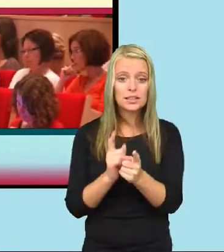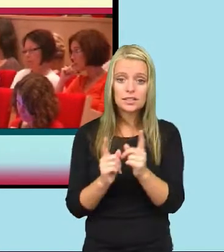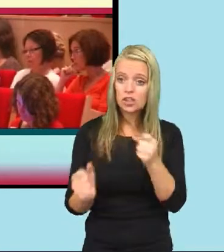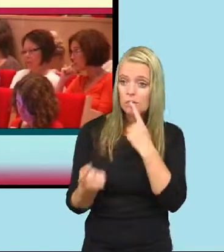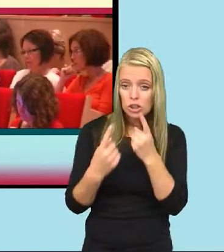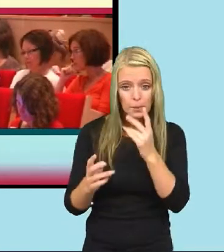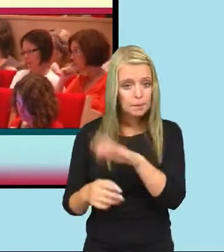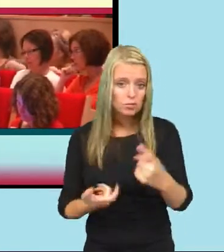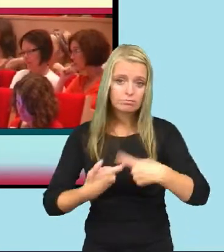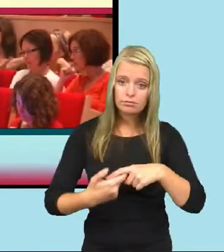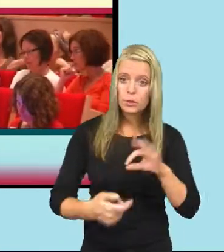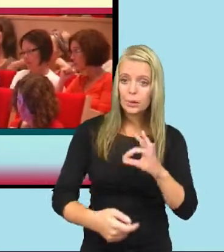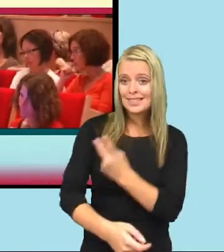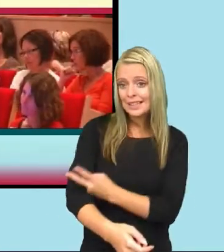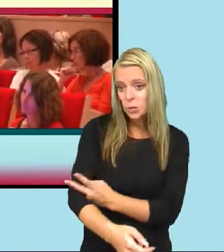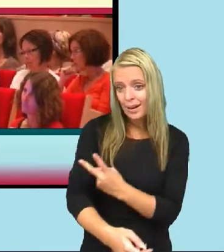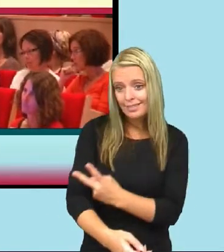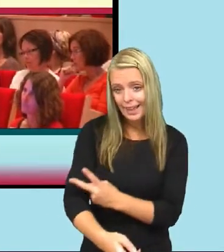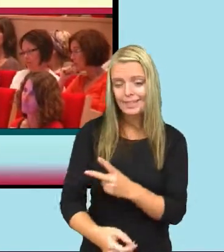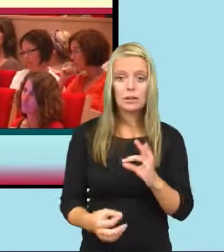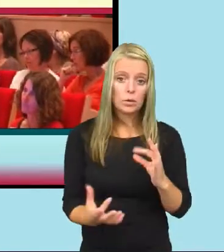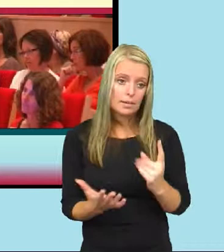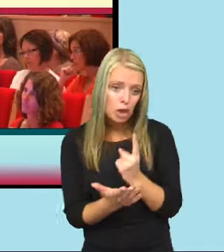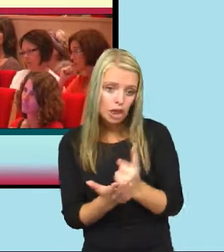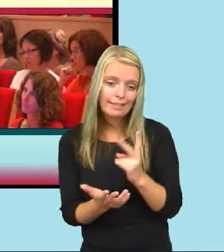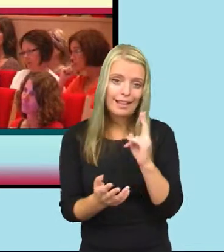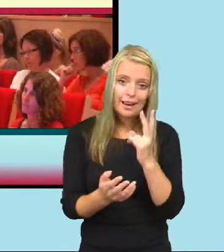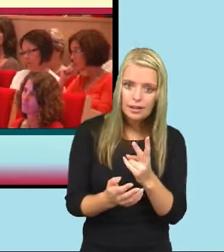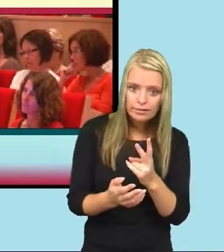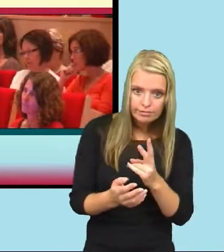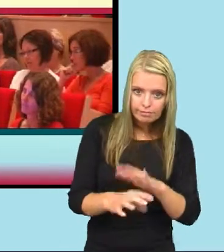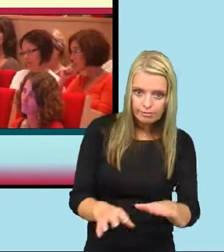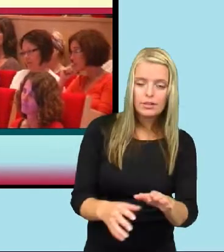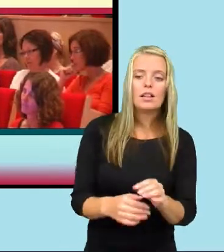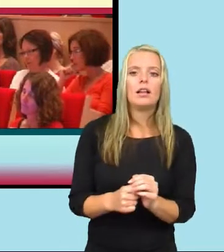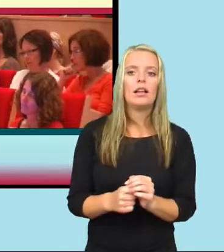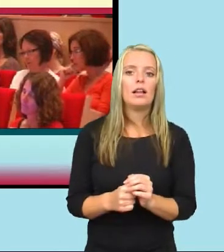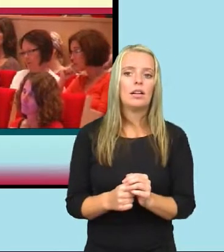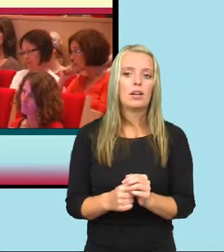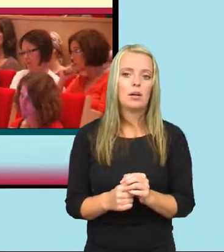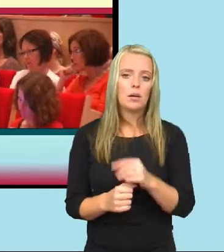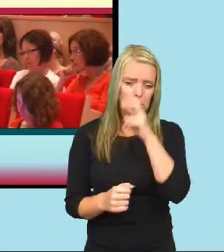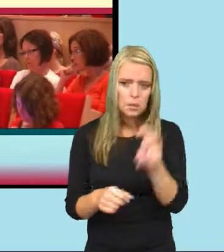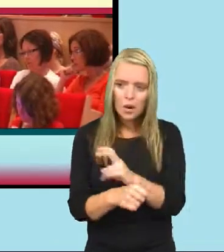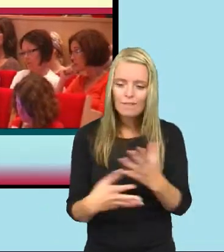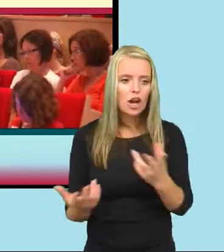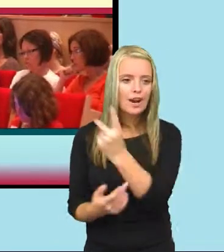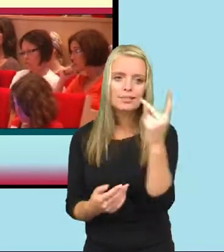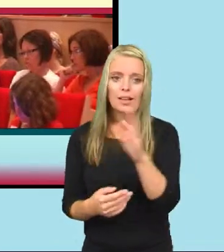barnet om sexualitet och möjligheten till det eller inte. Det vill säga se på vad alla andra ungar gör